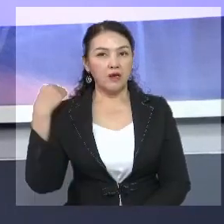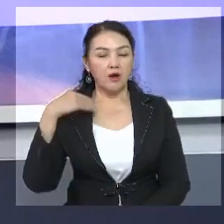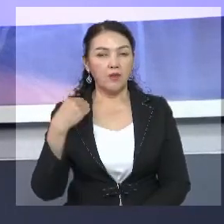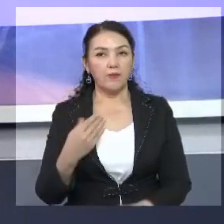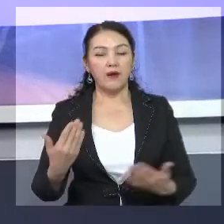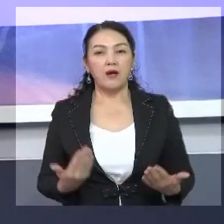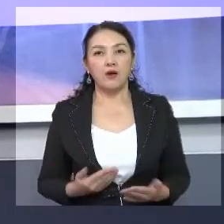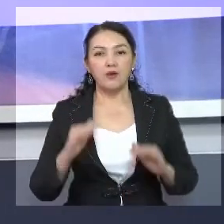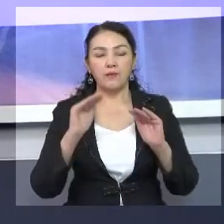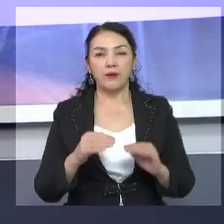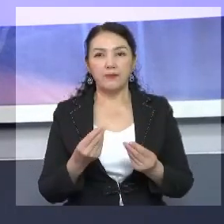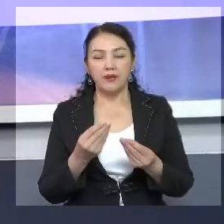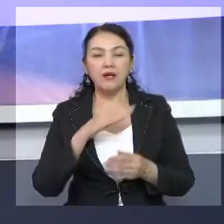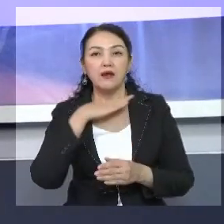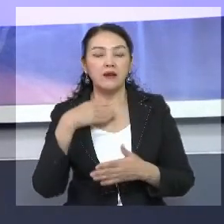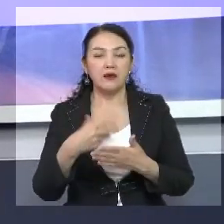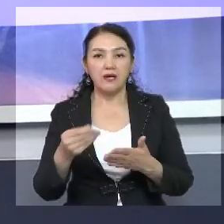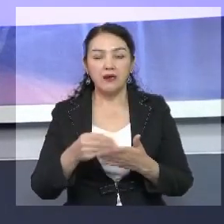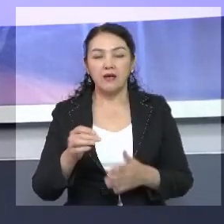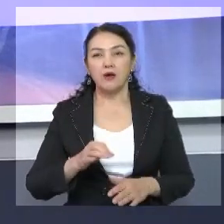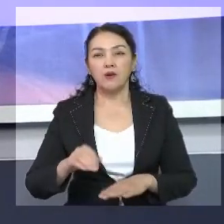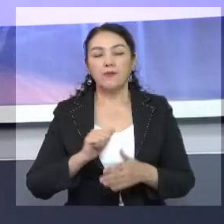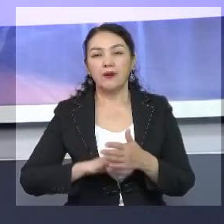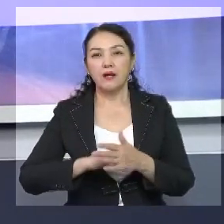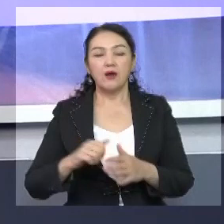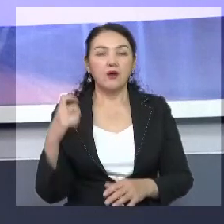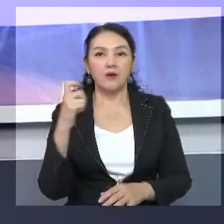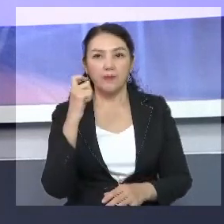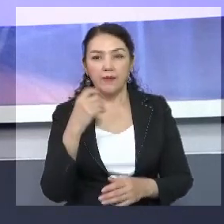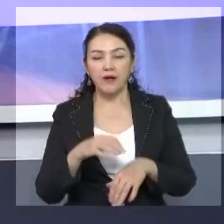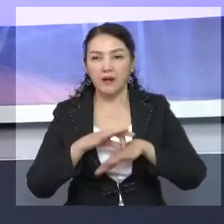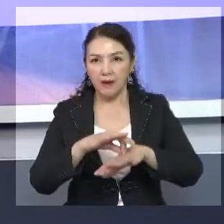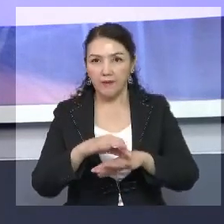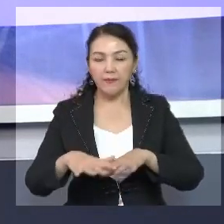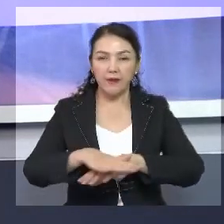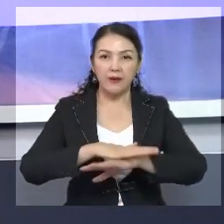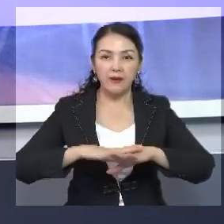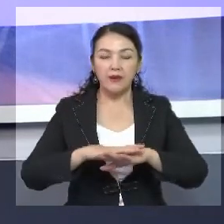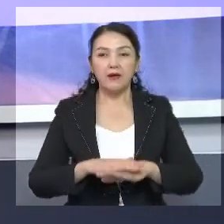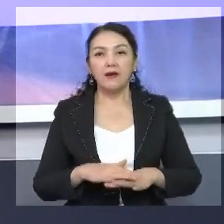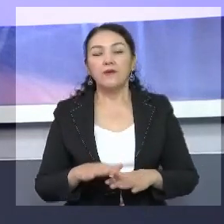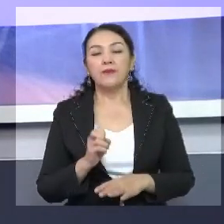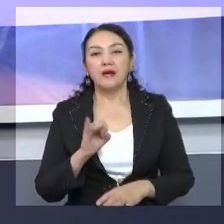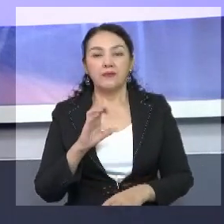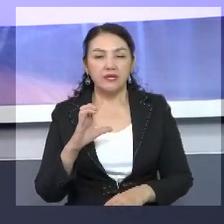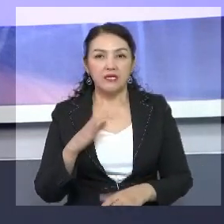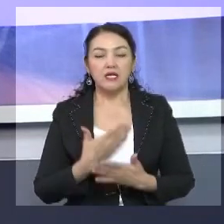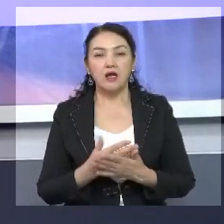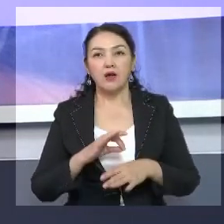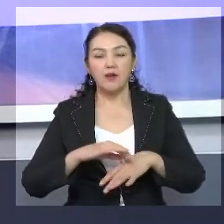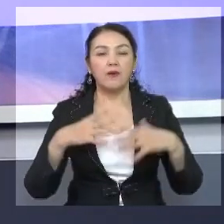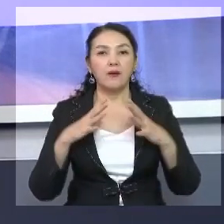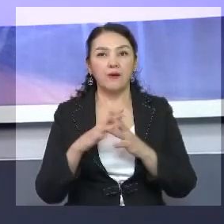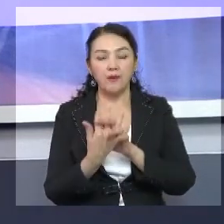Ақтөбеліктер төмен бағада ет алды. Бұған себеп Қарғалы ауданының ауыл шаруашылығы бөлімі ұйымдастырған жәрмеңке. Табыс базарында өткен жәрмеңкеде ауыл